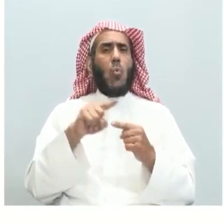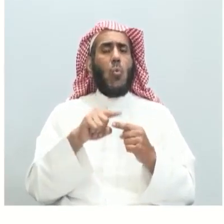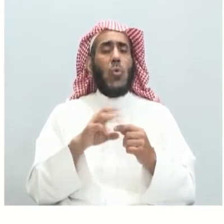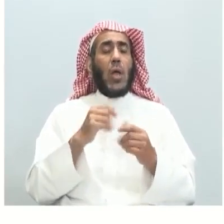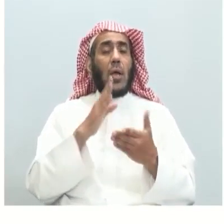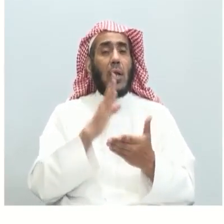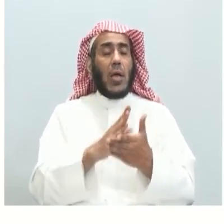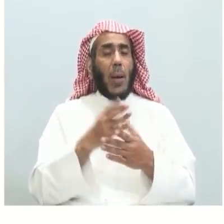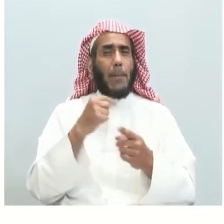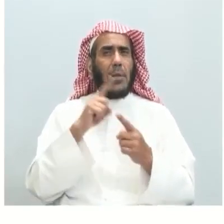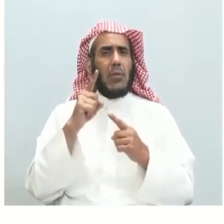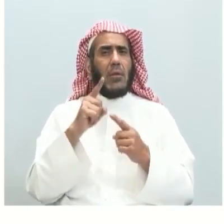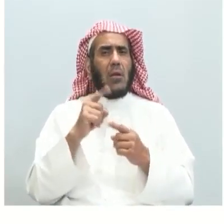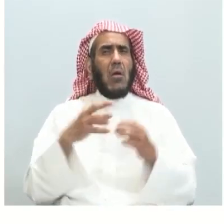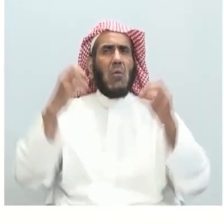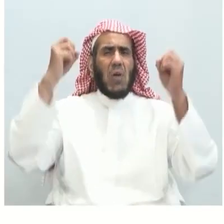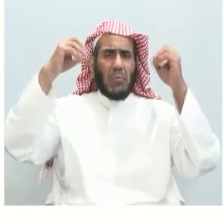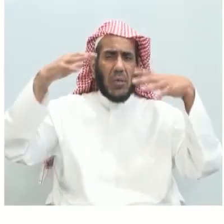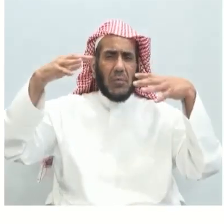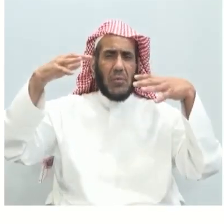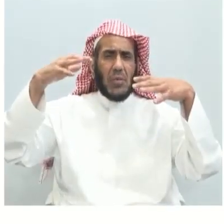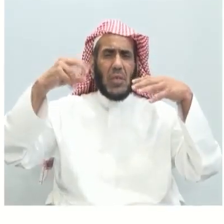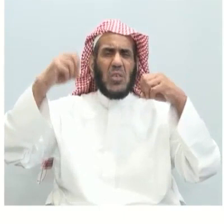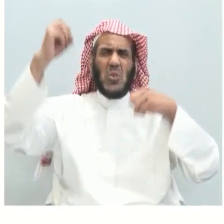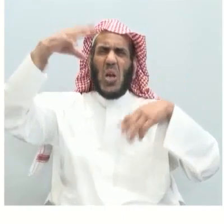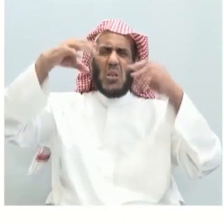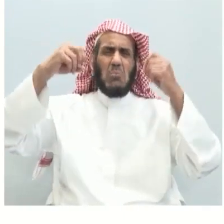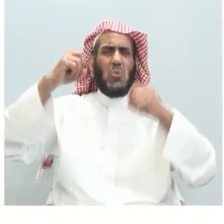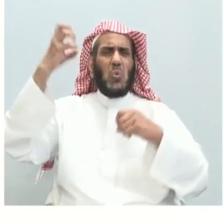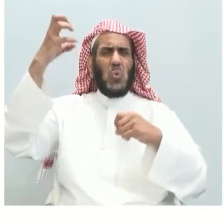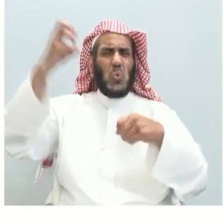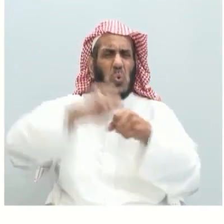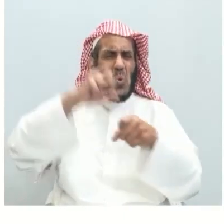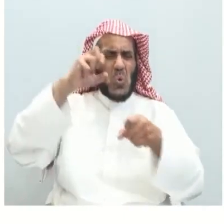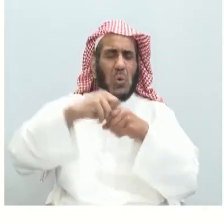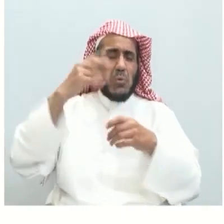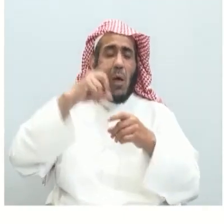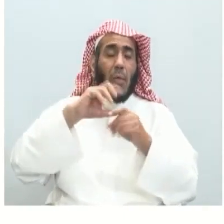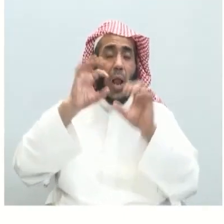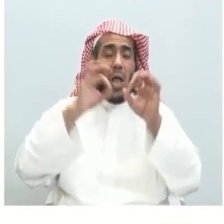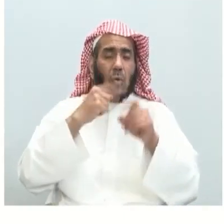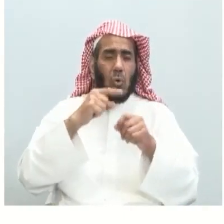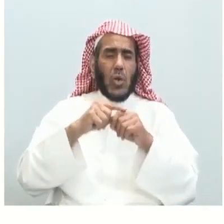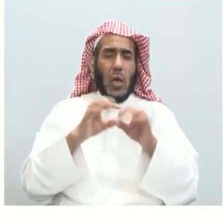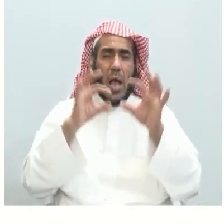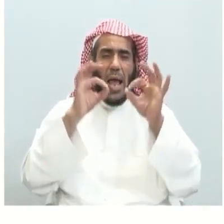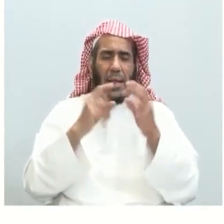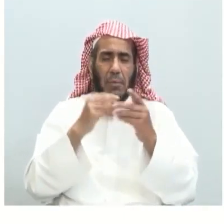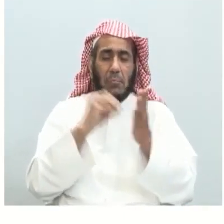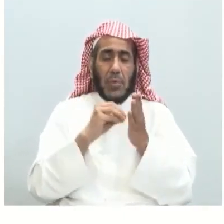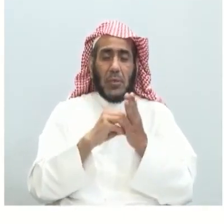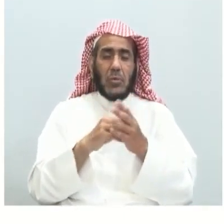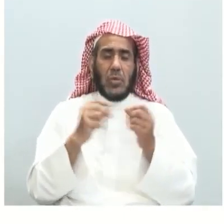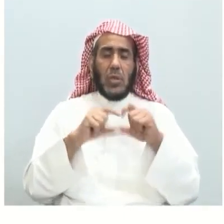هو الحق من عندك فامطر علينا حجاره من السماء هذه الايه نريد ايه من الايات التي